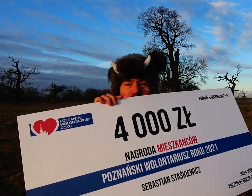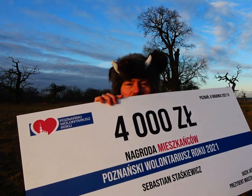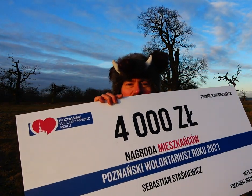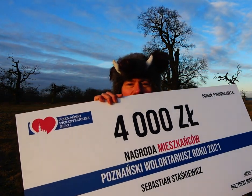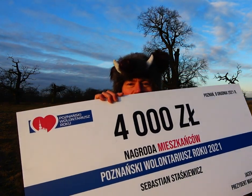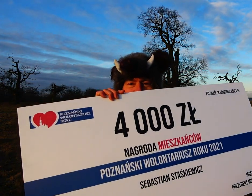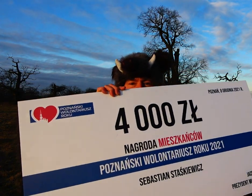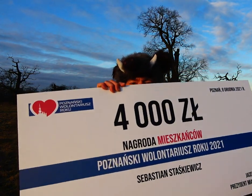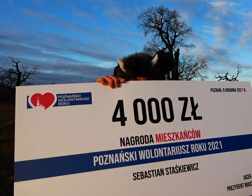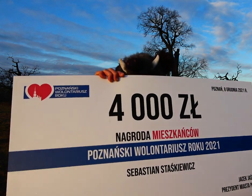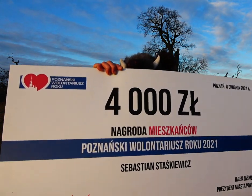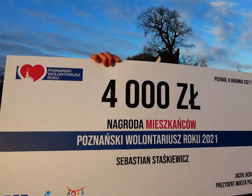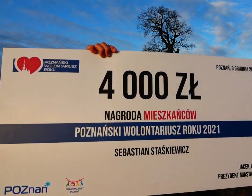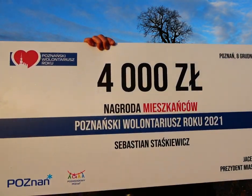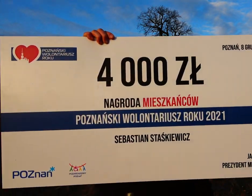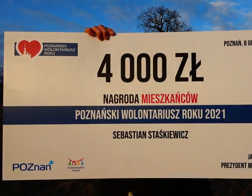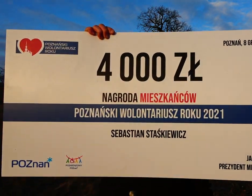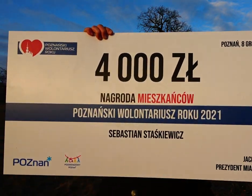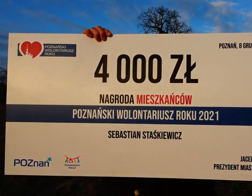pieniężna